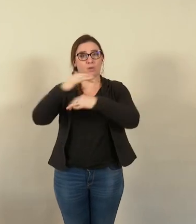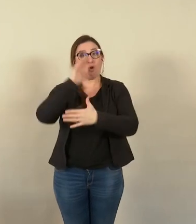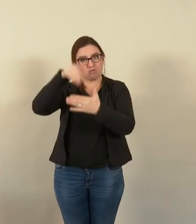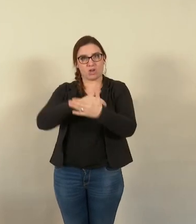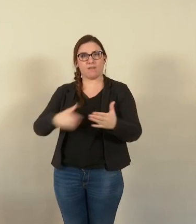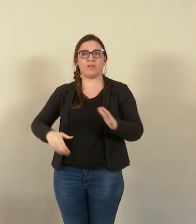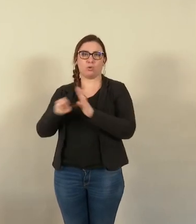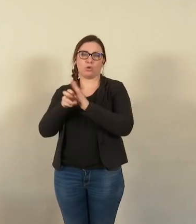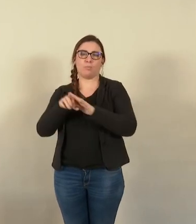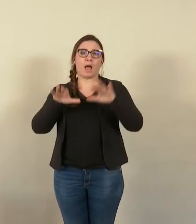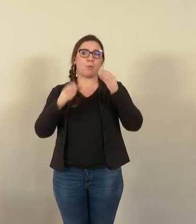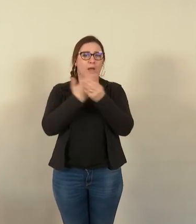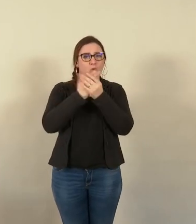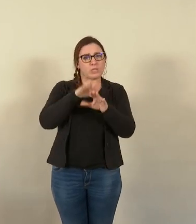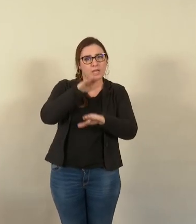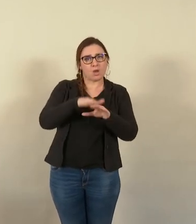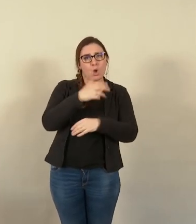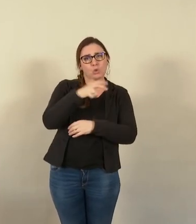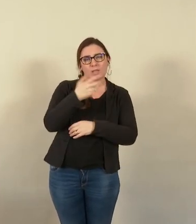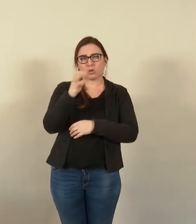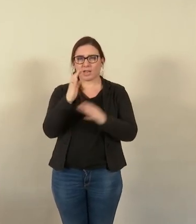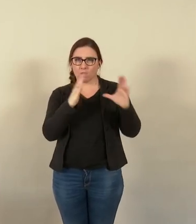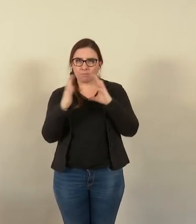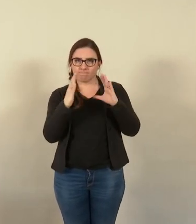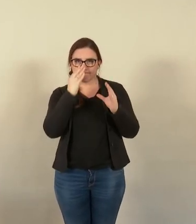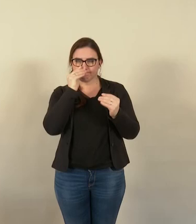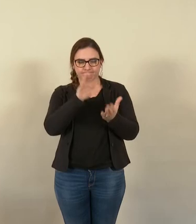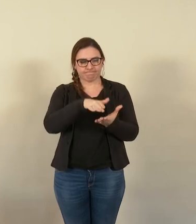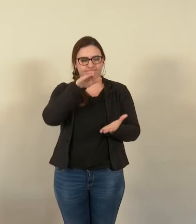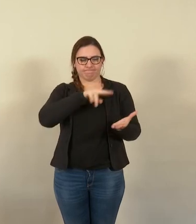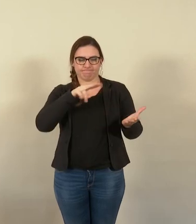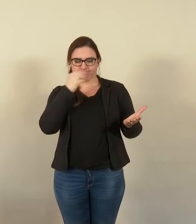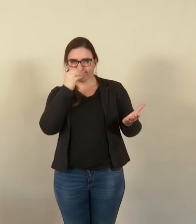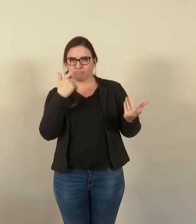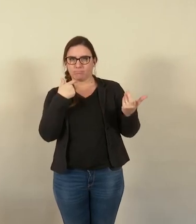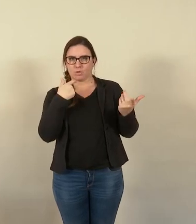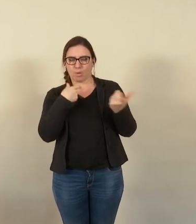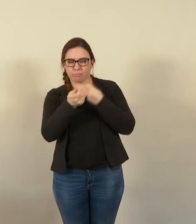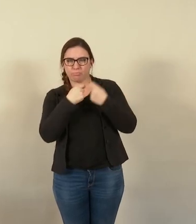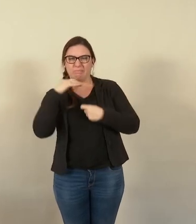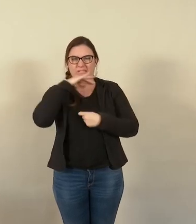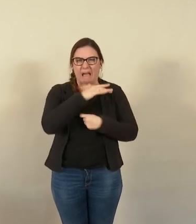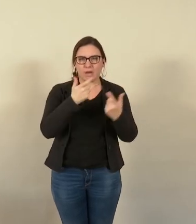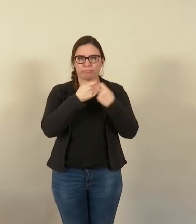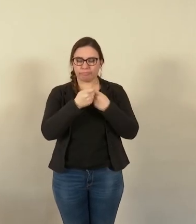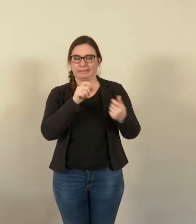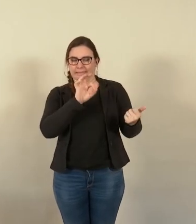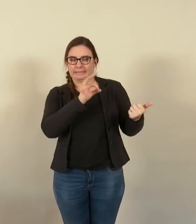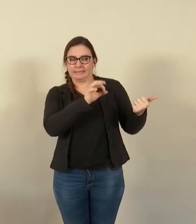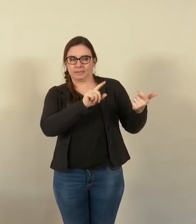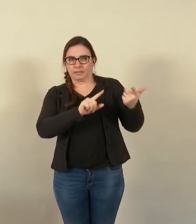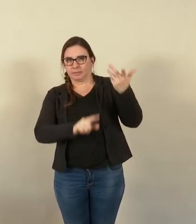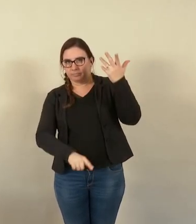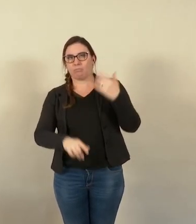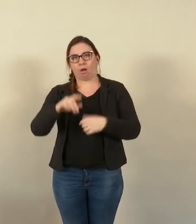chaque année entre 300 et 400 dossiers de logement suspecté d'insalubrité et cette délibération est aussi l'occasion de